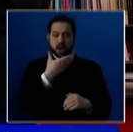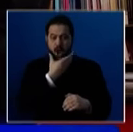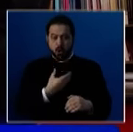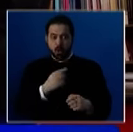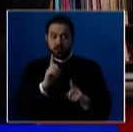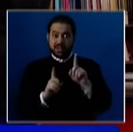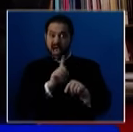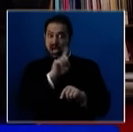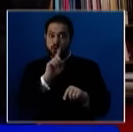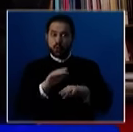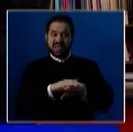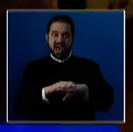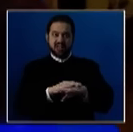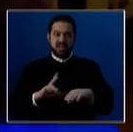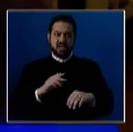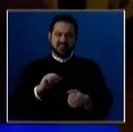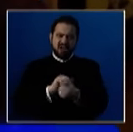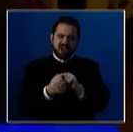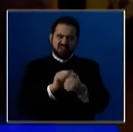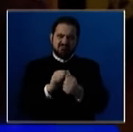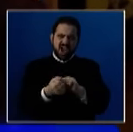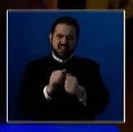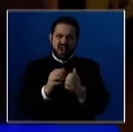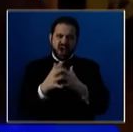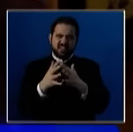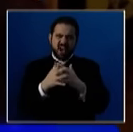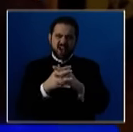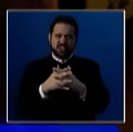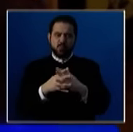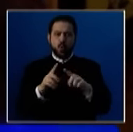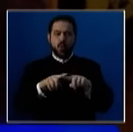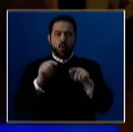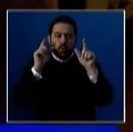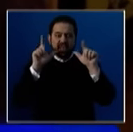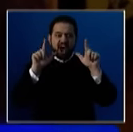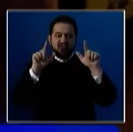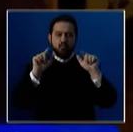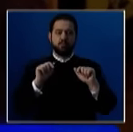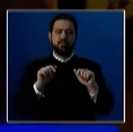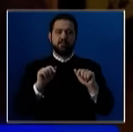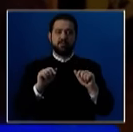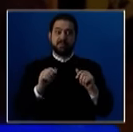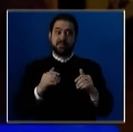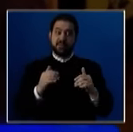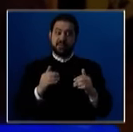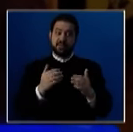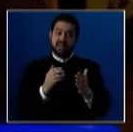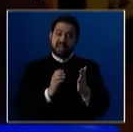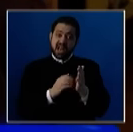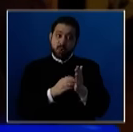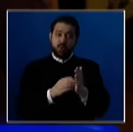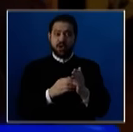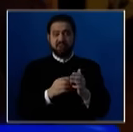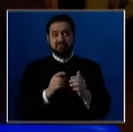este atacat mult mai violent de către vrăjmaș. De aceea,